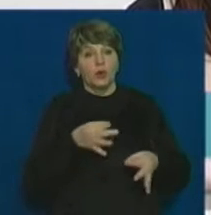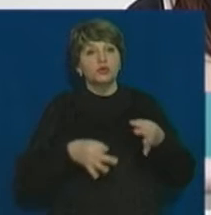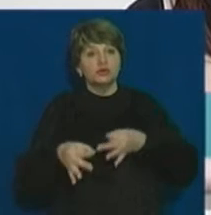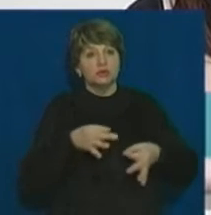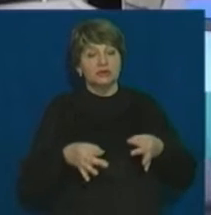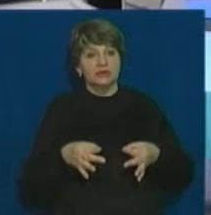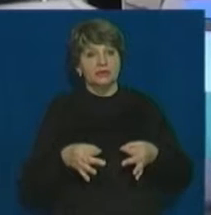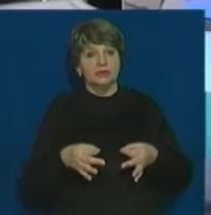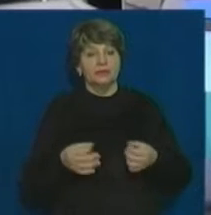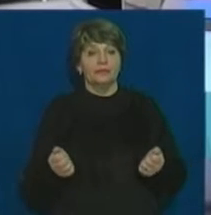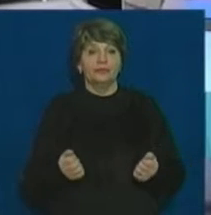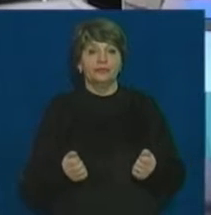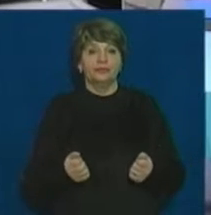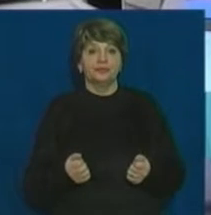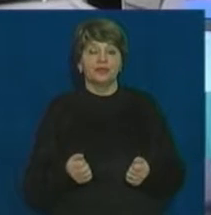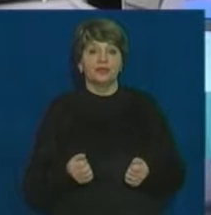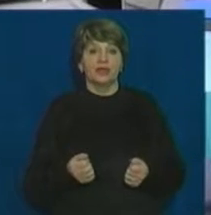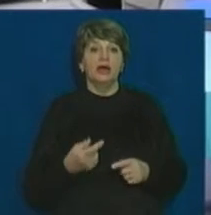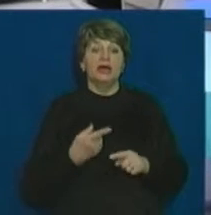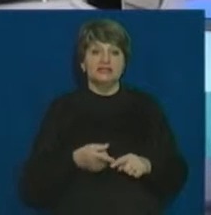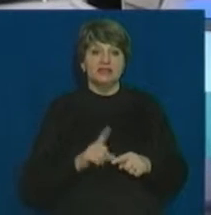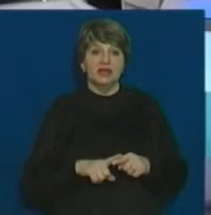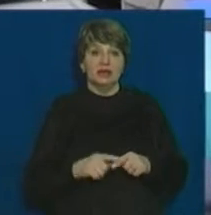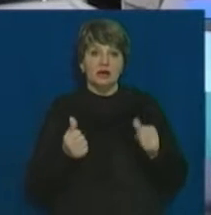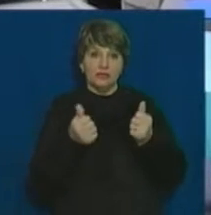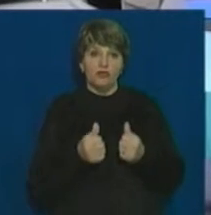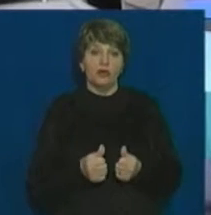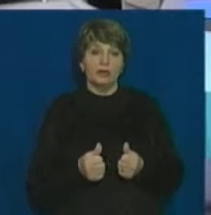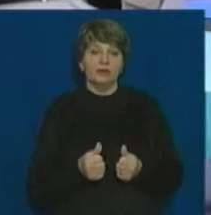Публічні консультації – це така форма